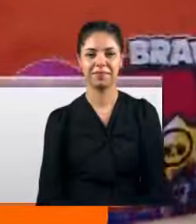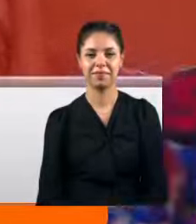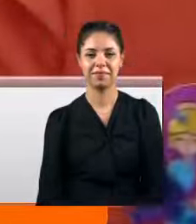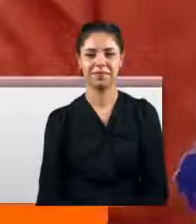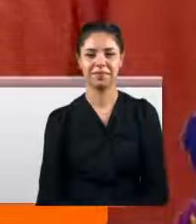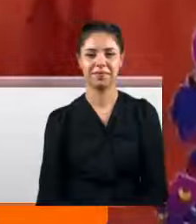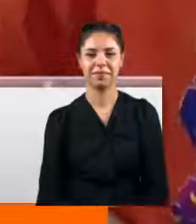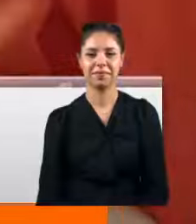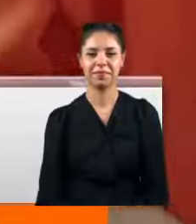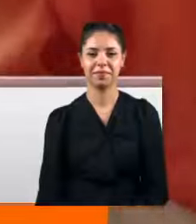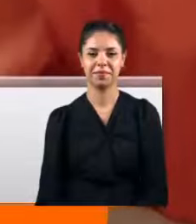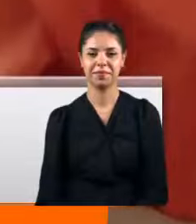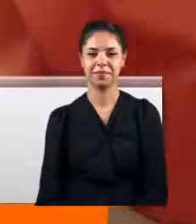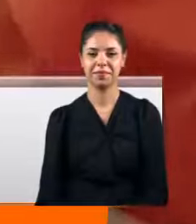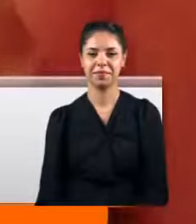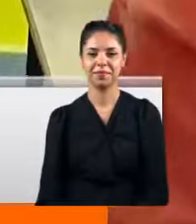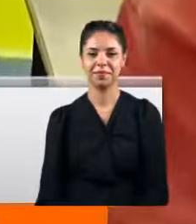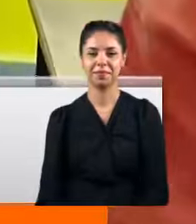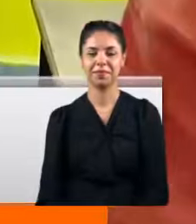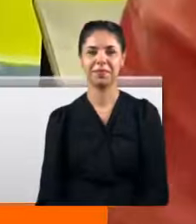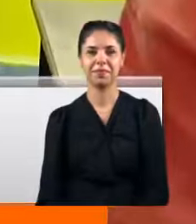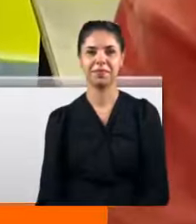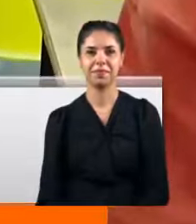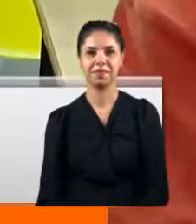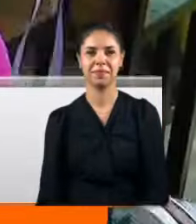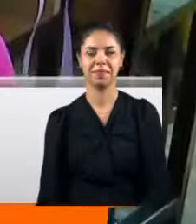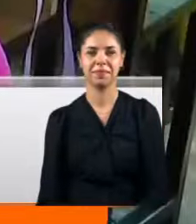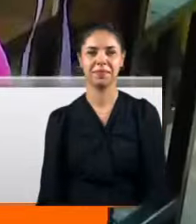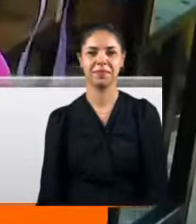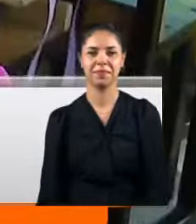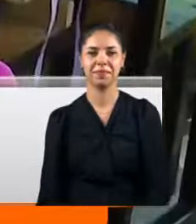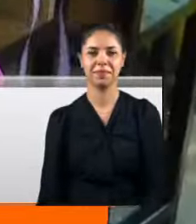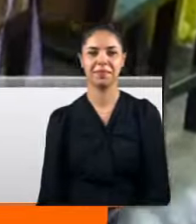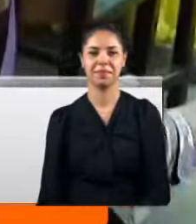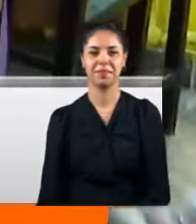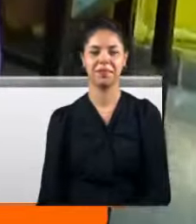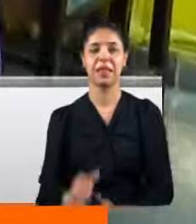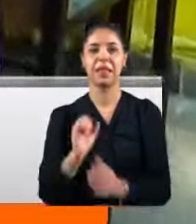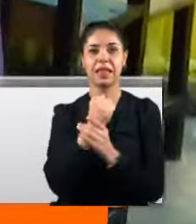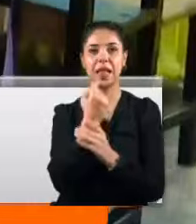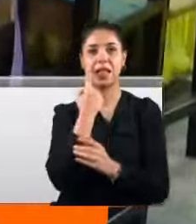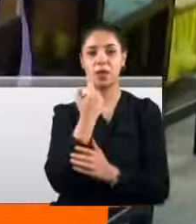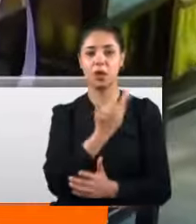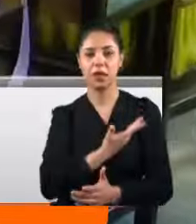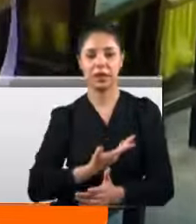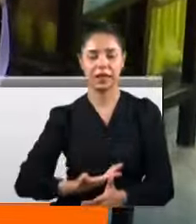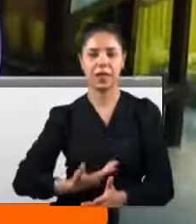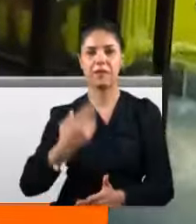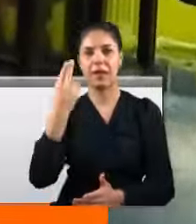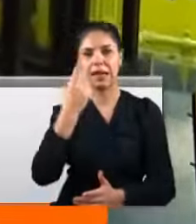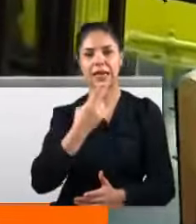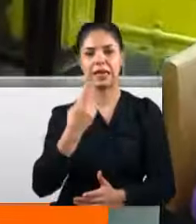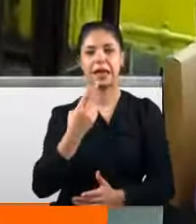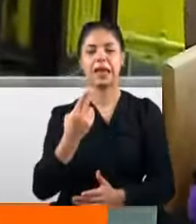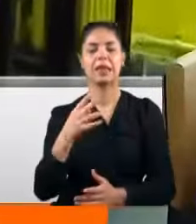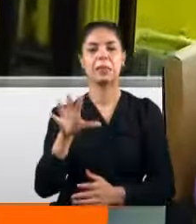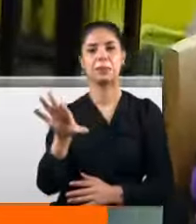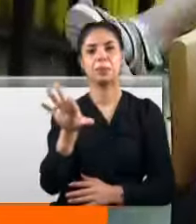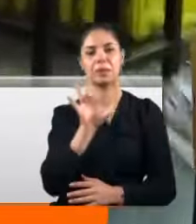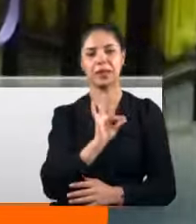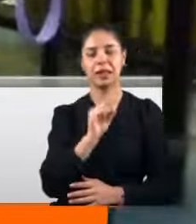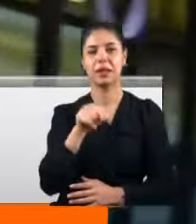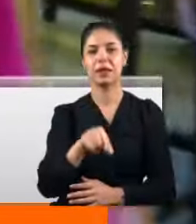yazıldım satrancımı Görsel sanat alanına ilgisi olanlar resim dersini seçti bugünkü